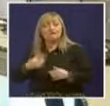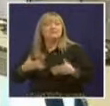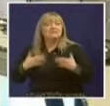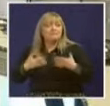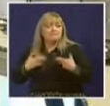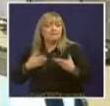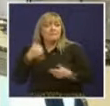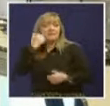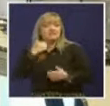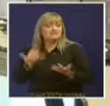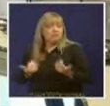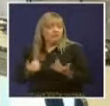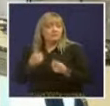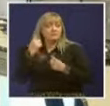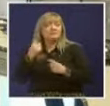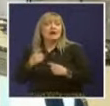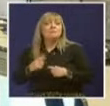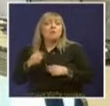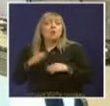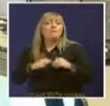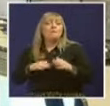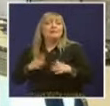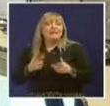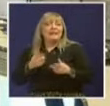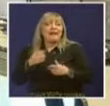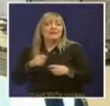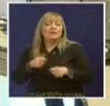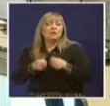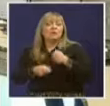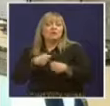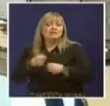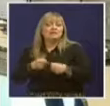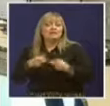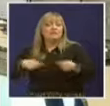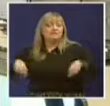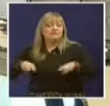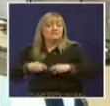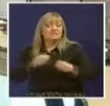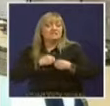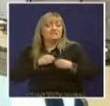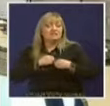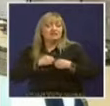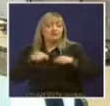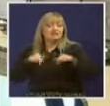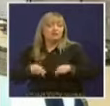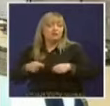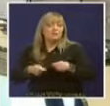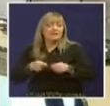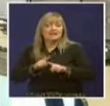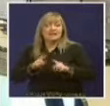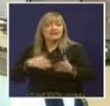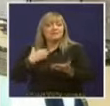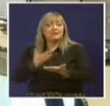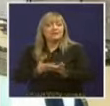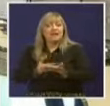Бихме искали да използваме само материали, произведени в региона. За съжаление обаче, за сега пазара тук не предлага достатъчно